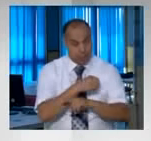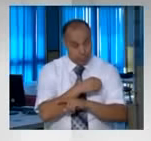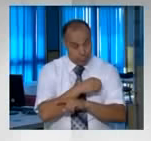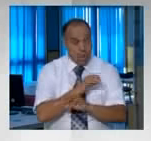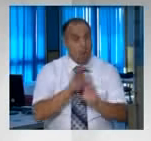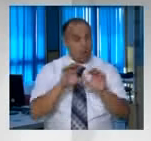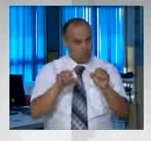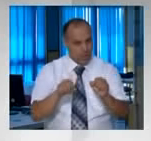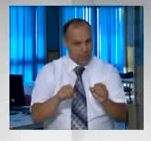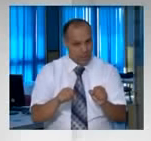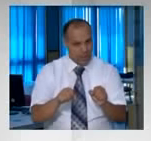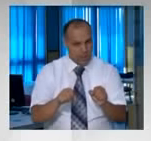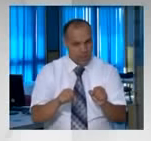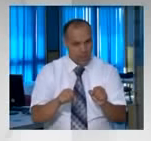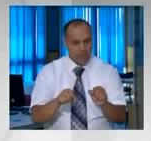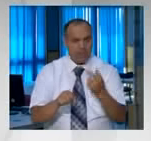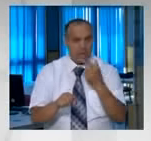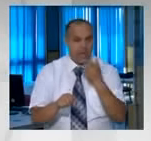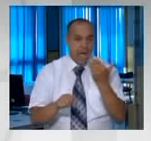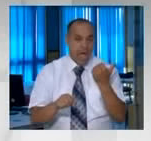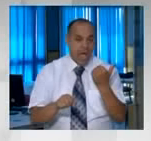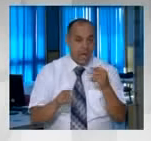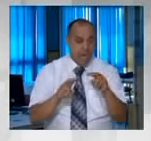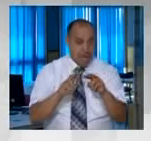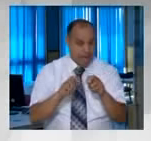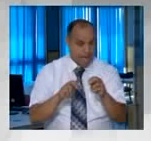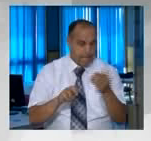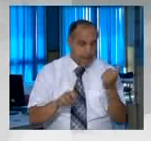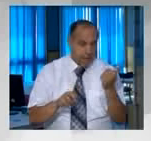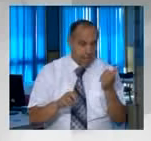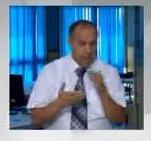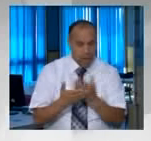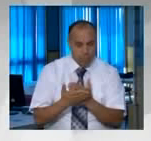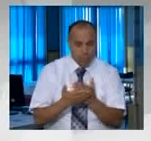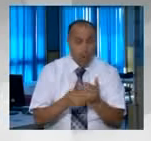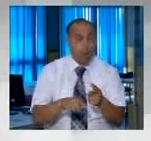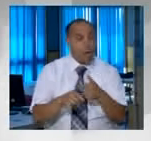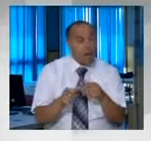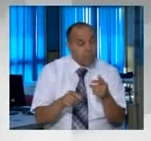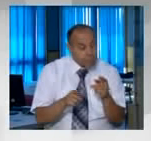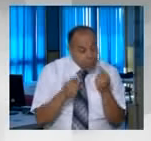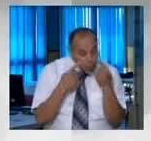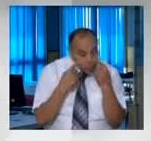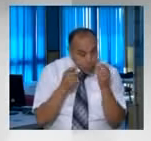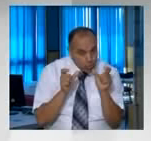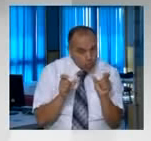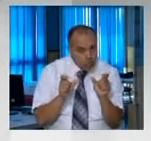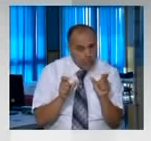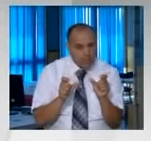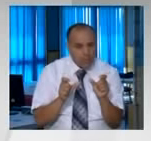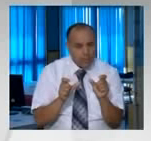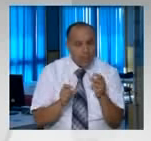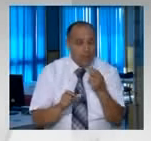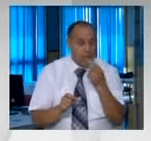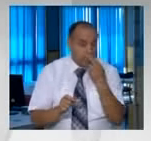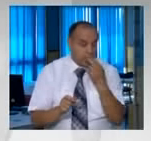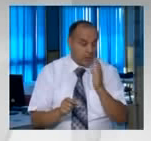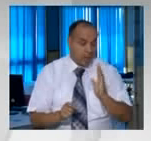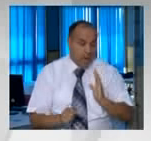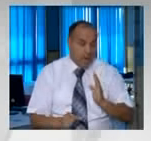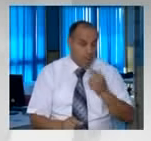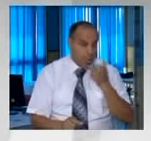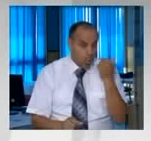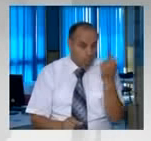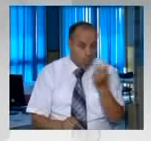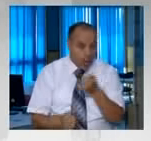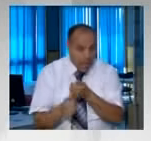استخباراتيه، ماهيش تاع البارح، هي عمليه تم التحضير لها والتمهيد لها منذ مده، ولكن معناتها الوحدات الامنيه كانت